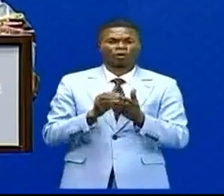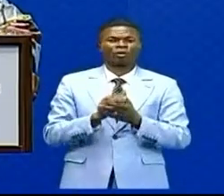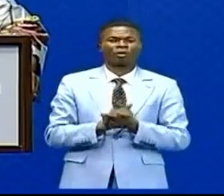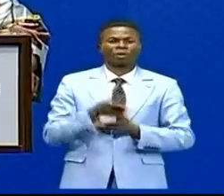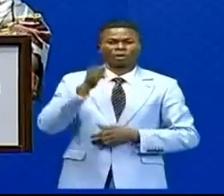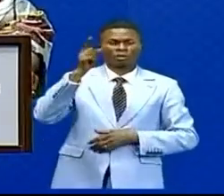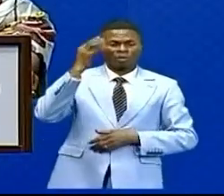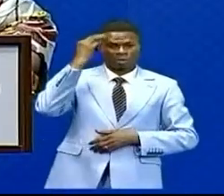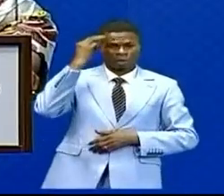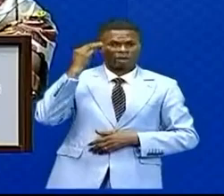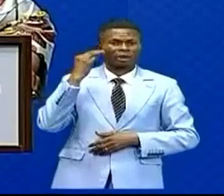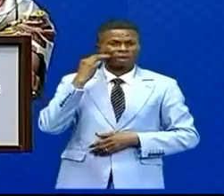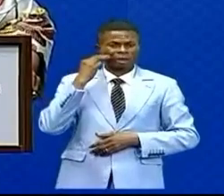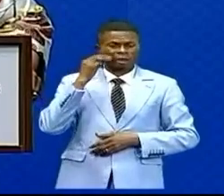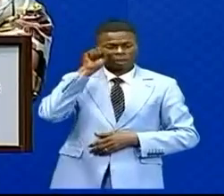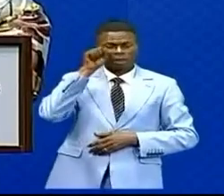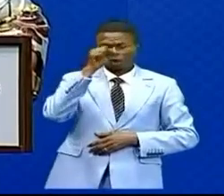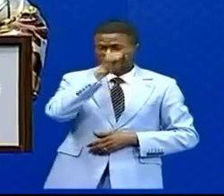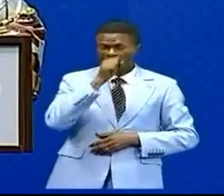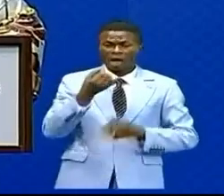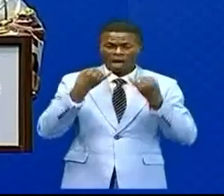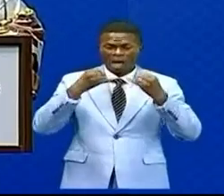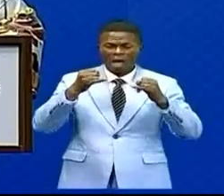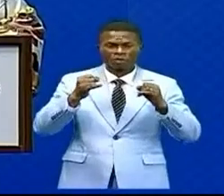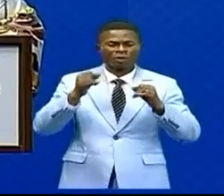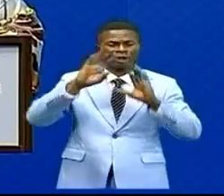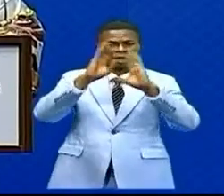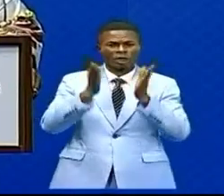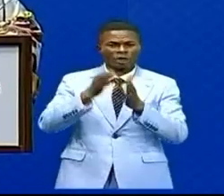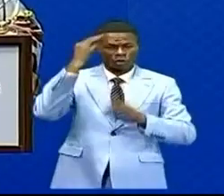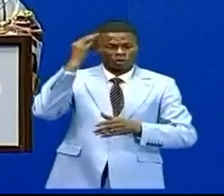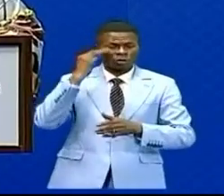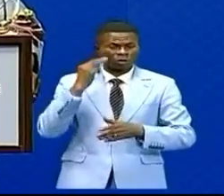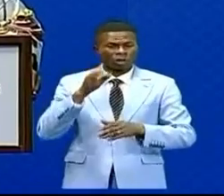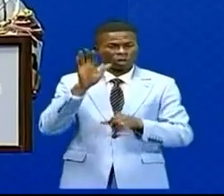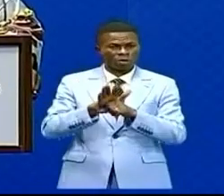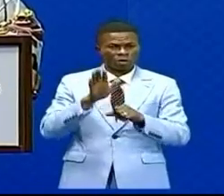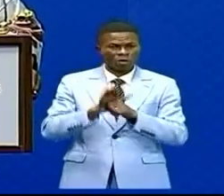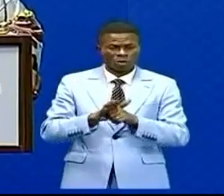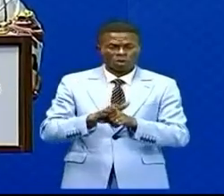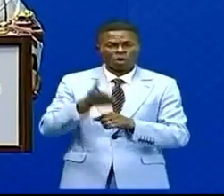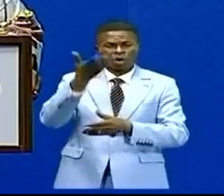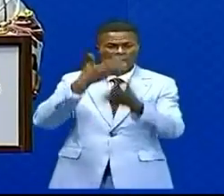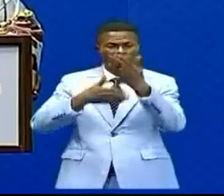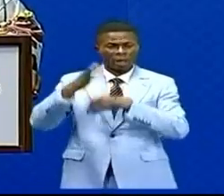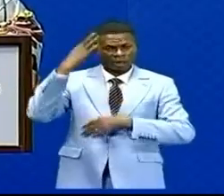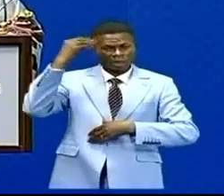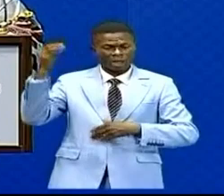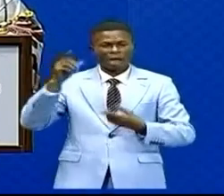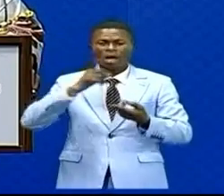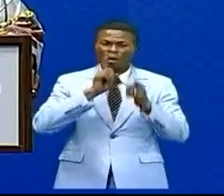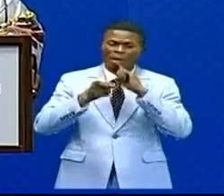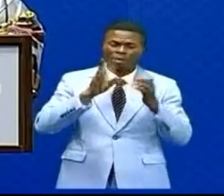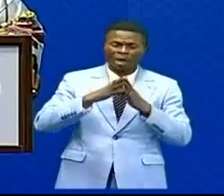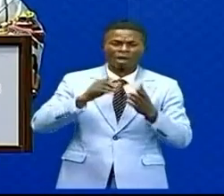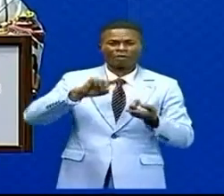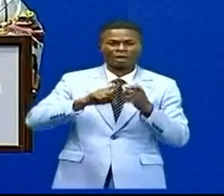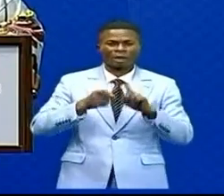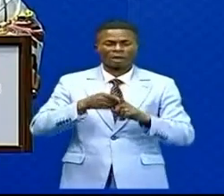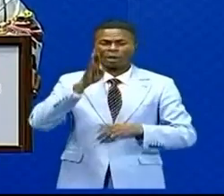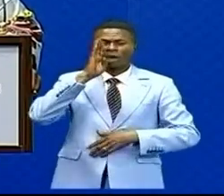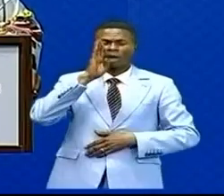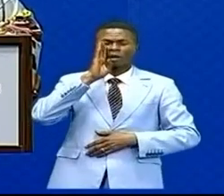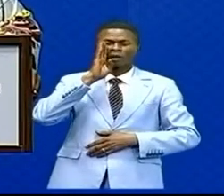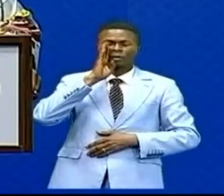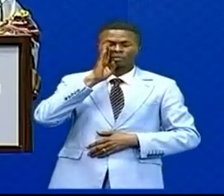le Premier ministre a informé le Conseil que lors de ses différents échanges avec son homologue belge, il a